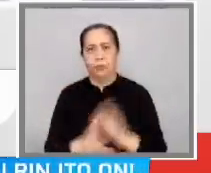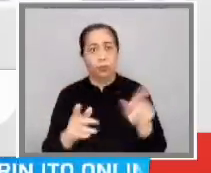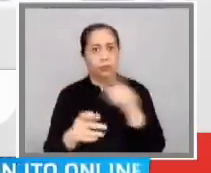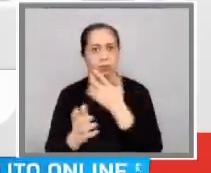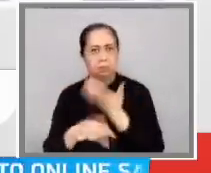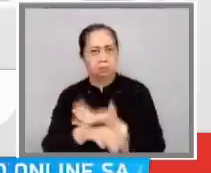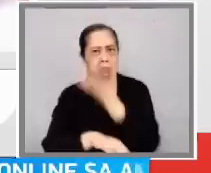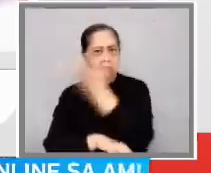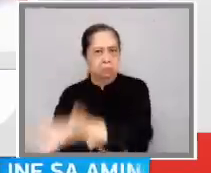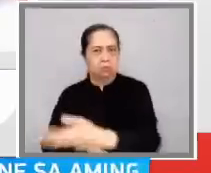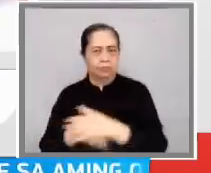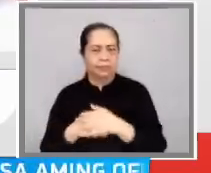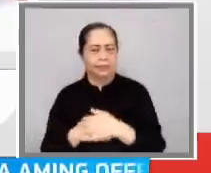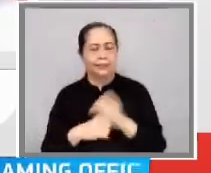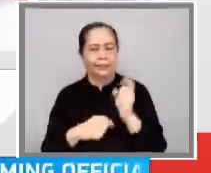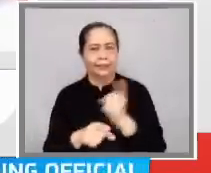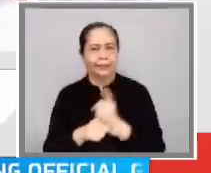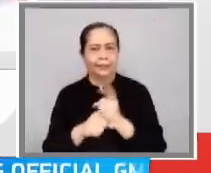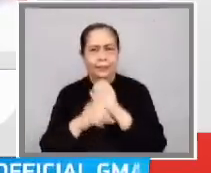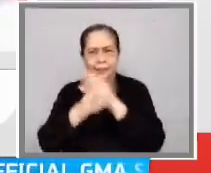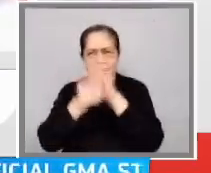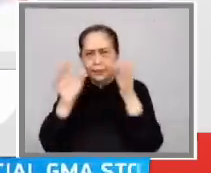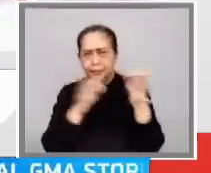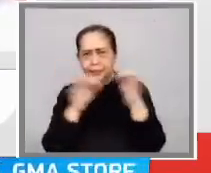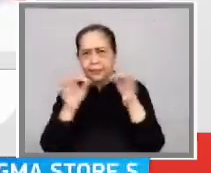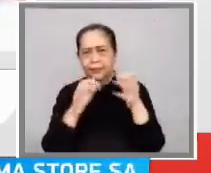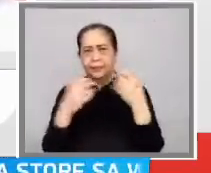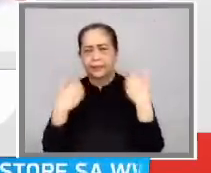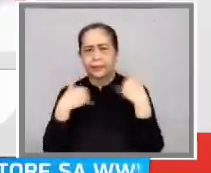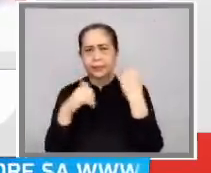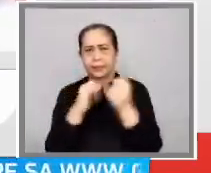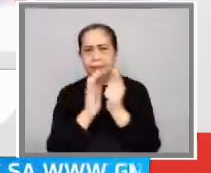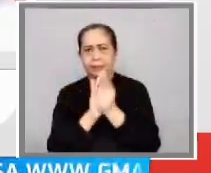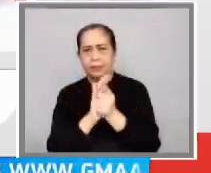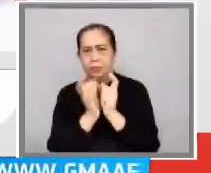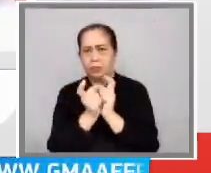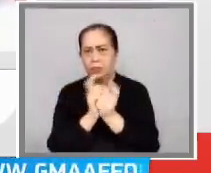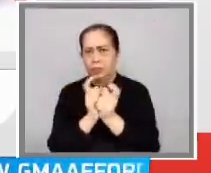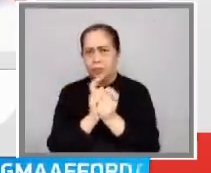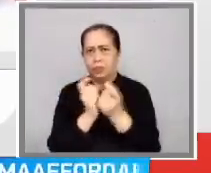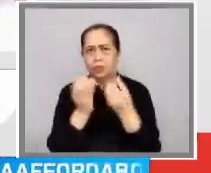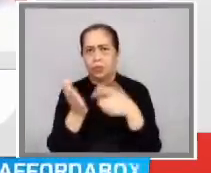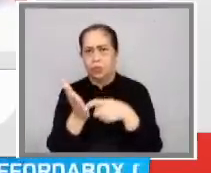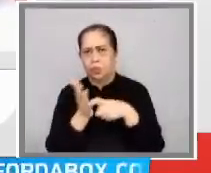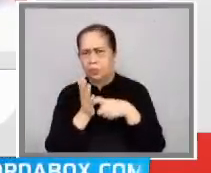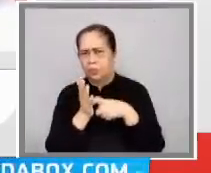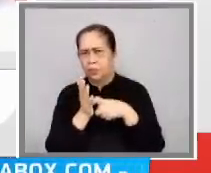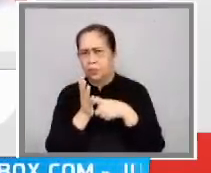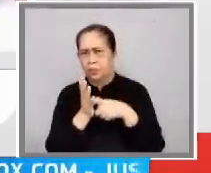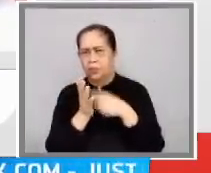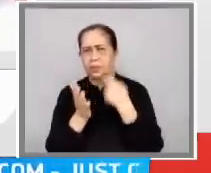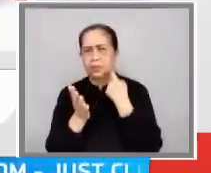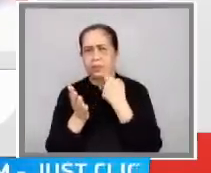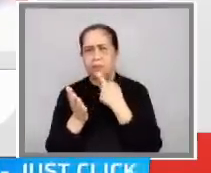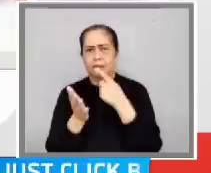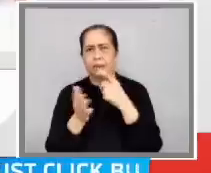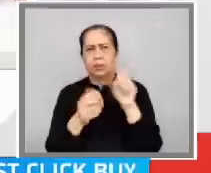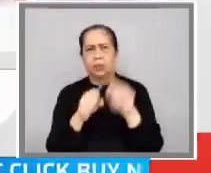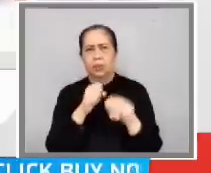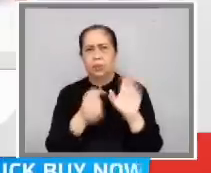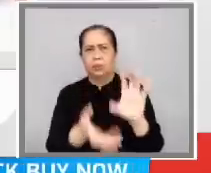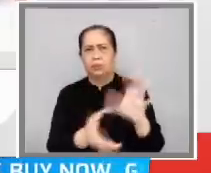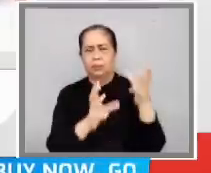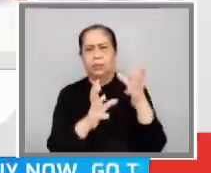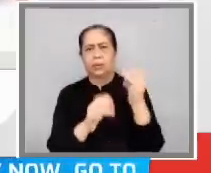ho ba? Pakilinaw din po, meron daw last minute na change or requirements na nabanggit yung isang telco, kaya nagkaroon sila ng last minute